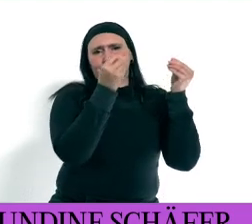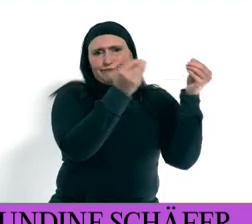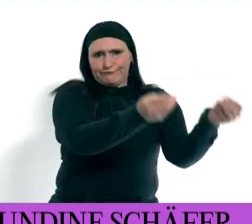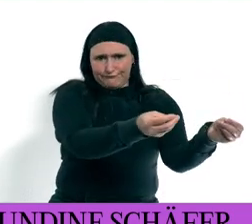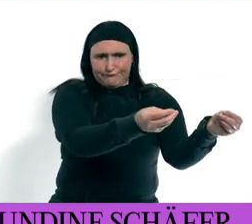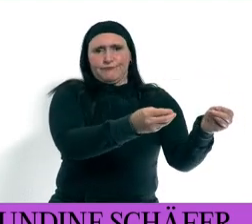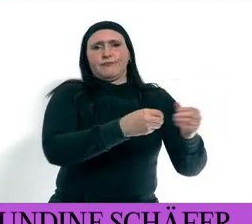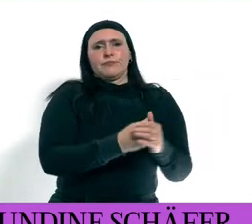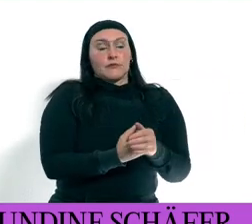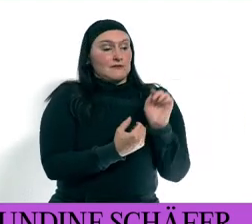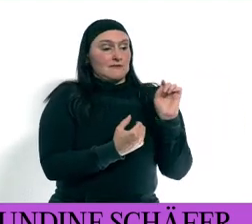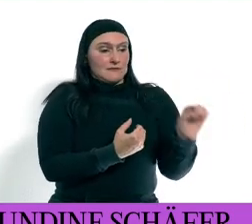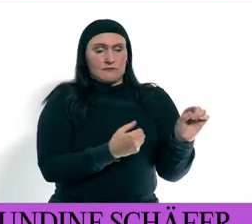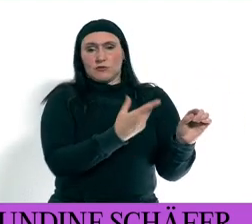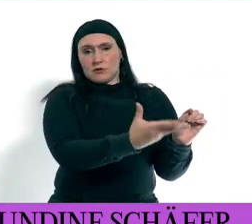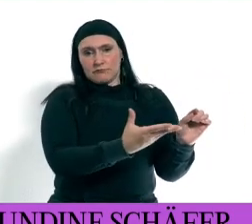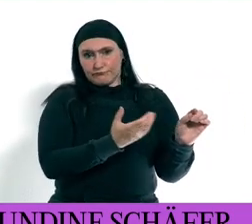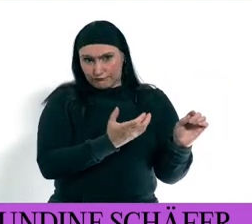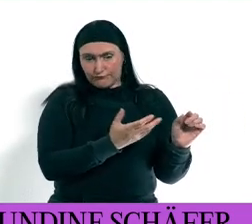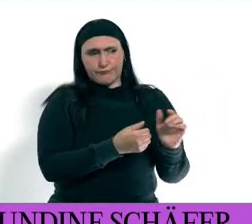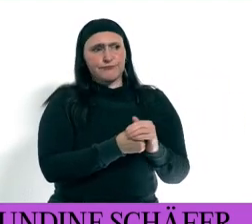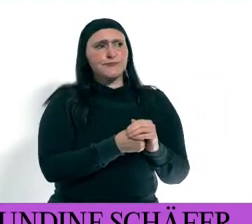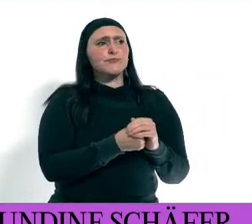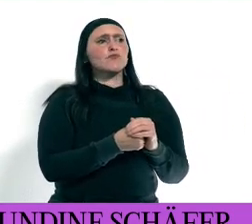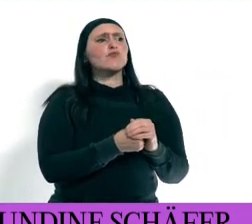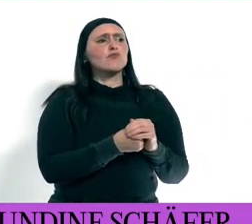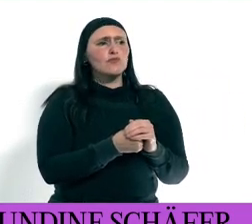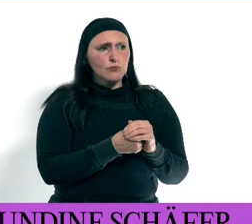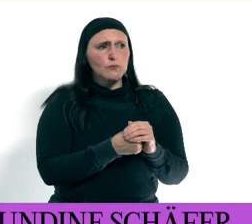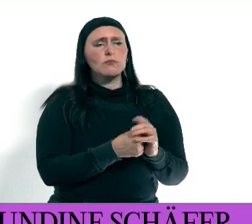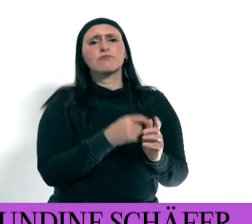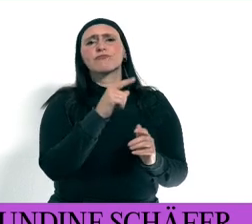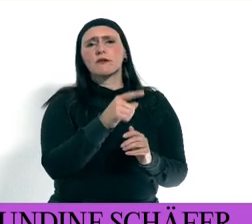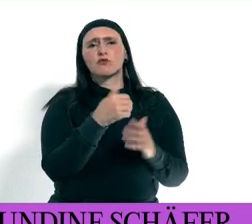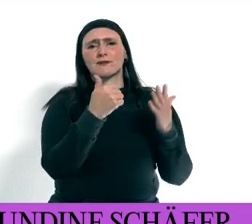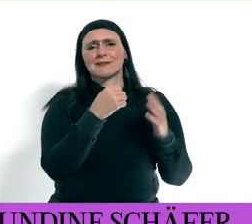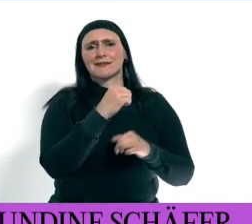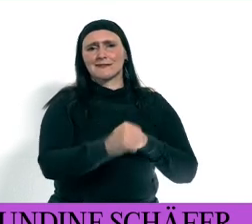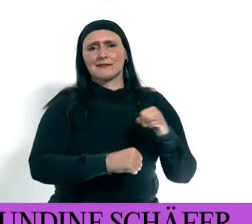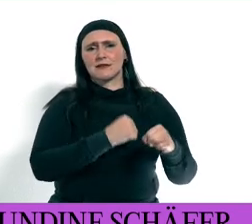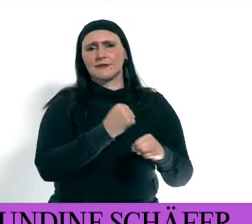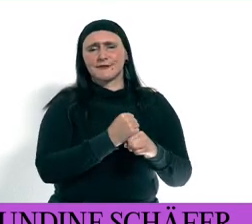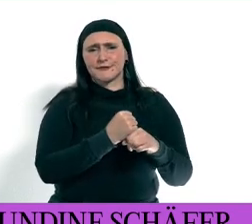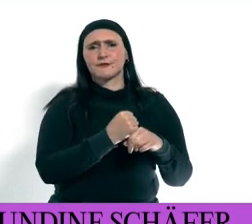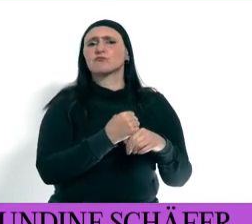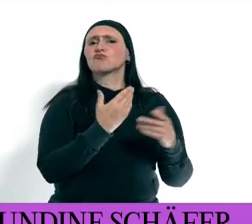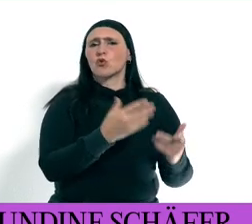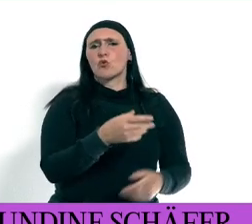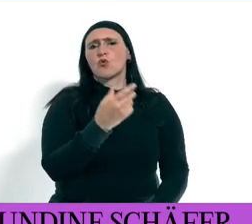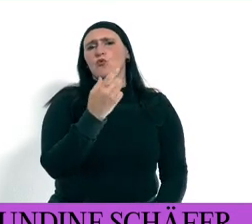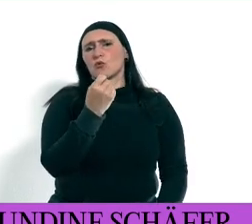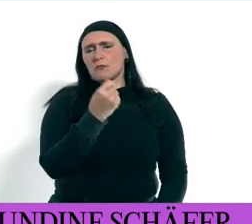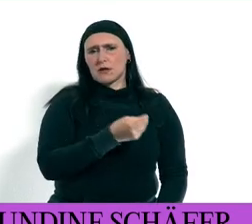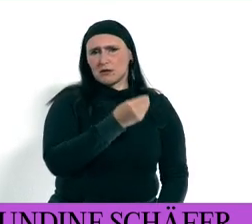that we received the money for 6 years. Wir haben 6 Jahre lang Geld bekommen.